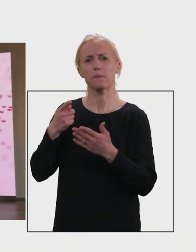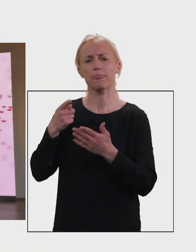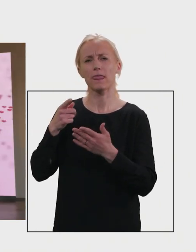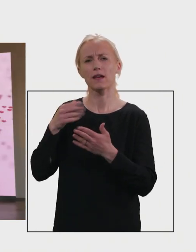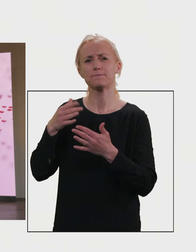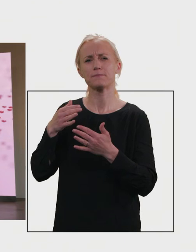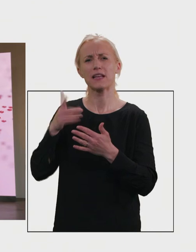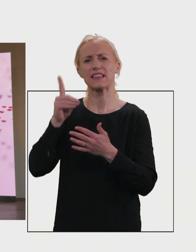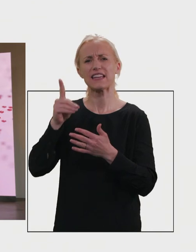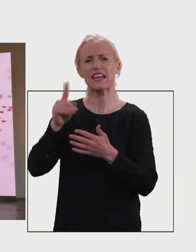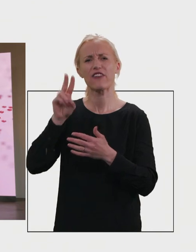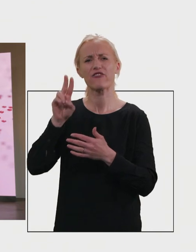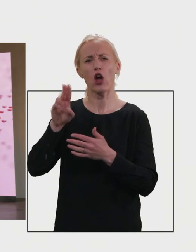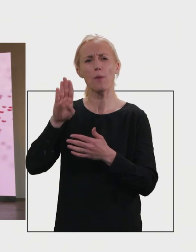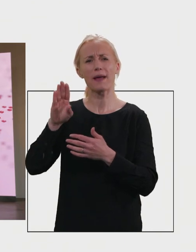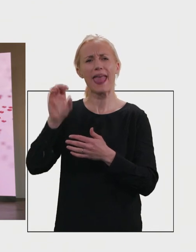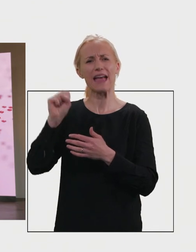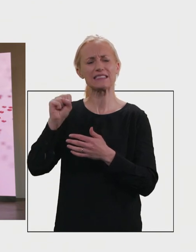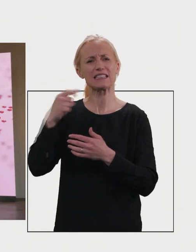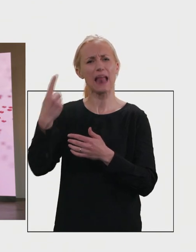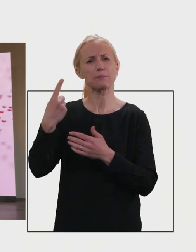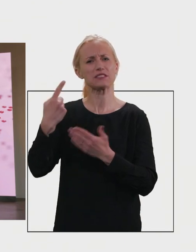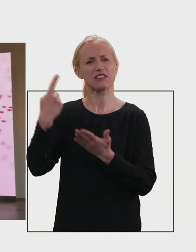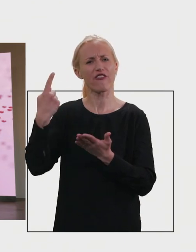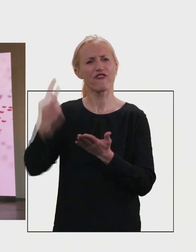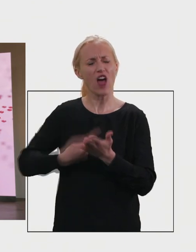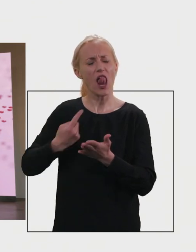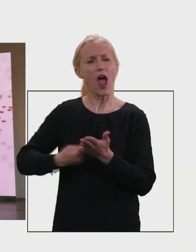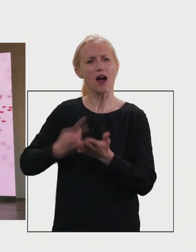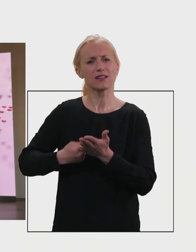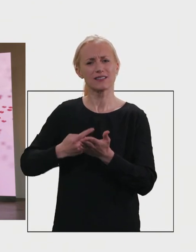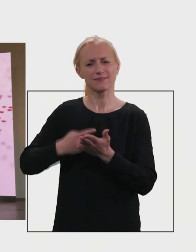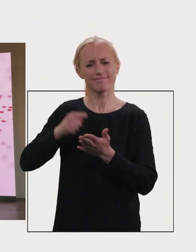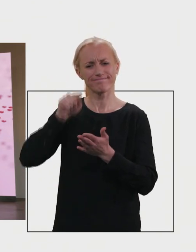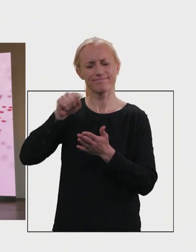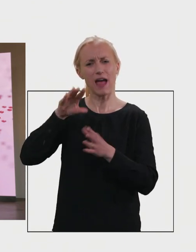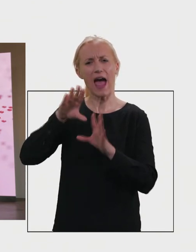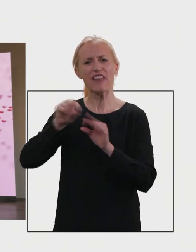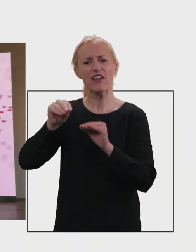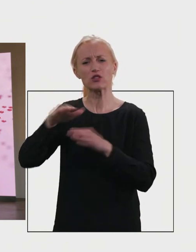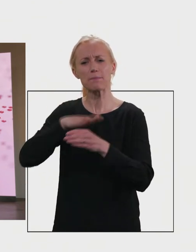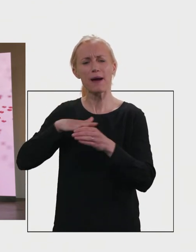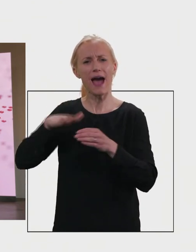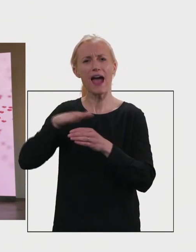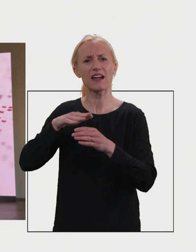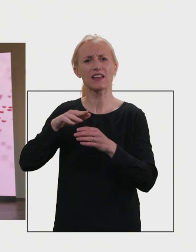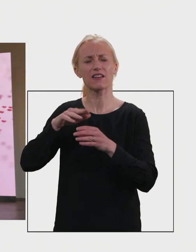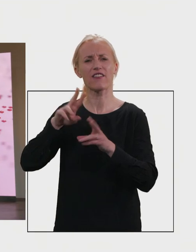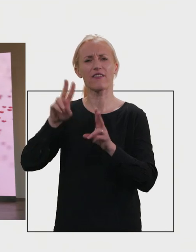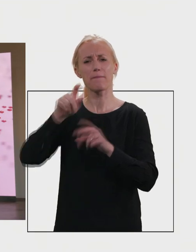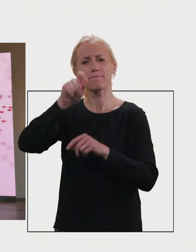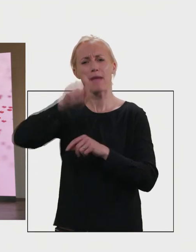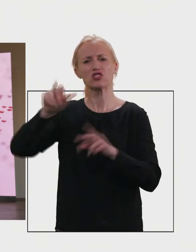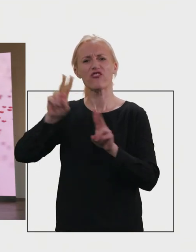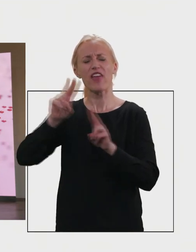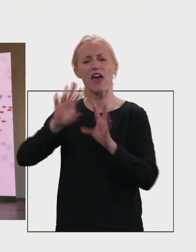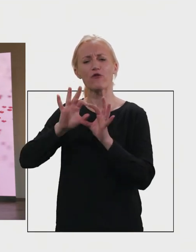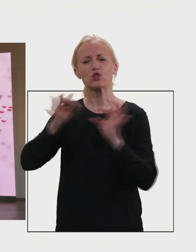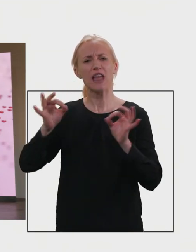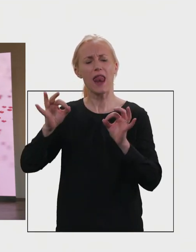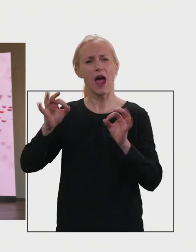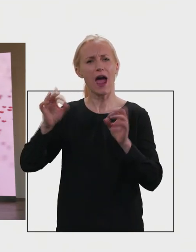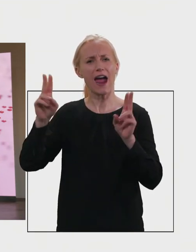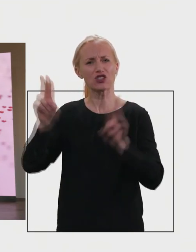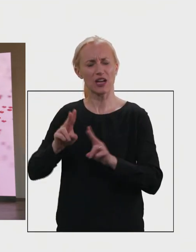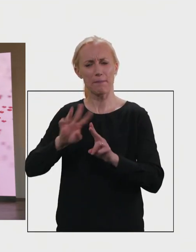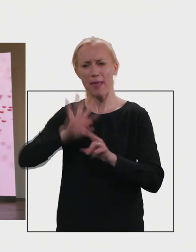der DVBS verlangt natürlich, dass man in diesem Anwendungsbereich auch Menschen mit funktionellen Einschränkungen noch mehr einbinden sollte.